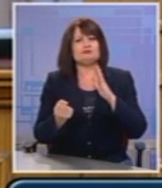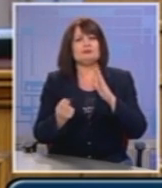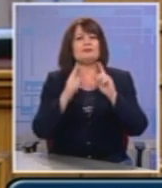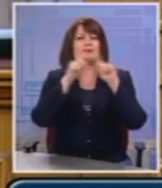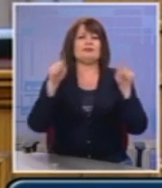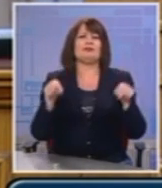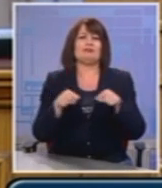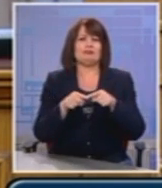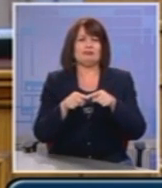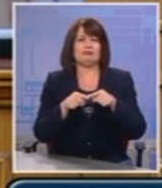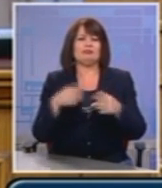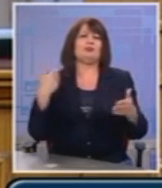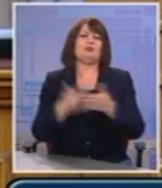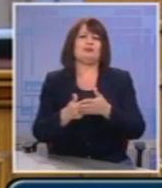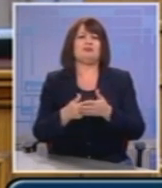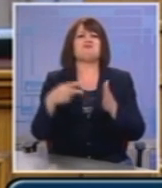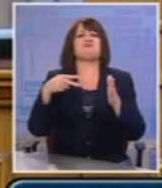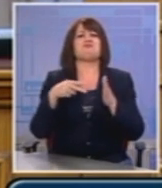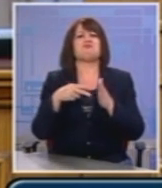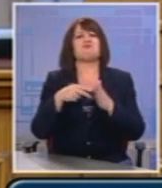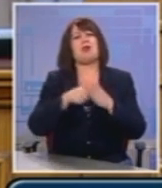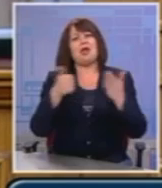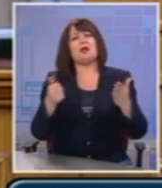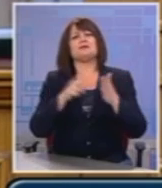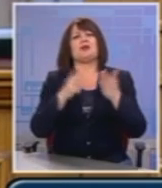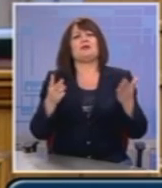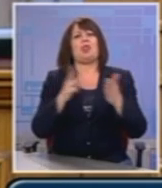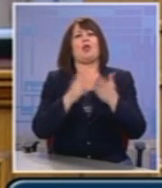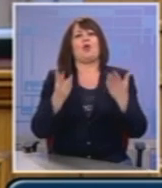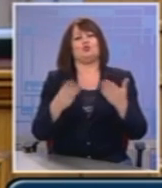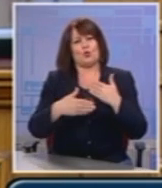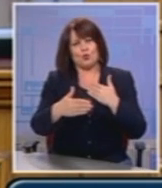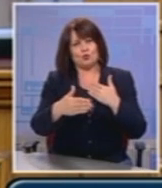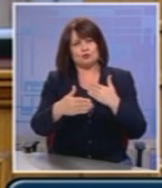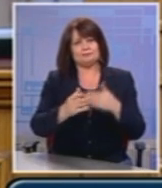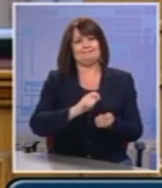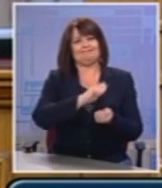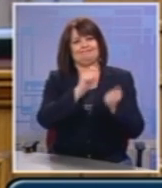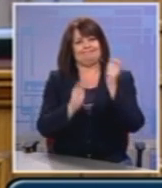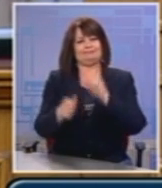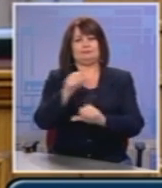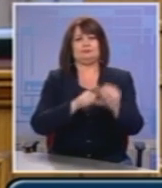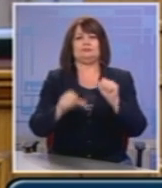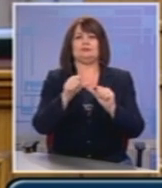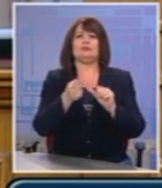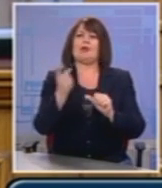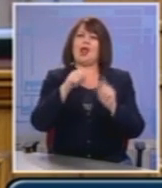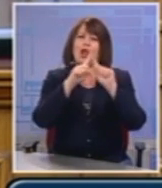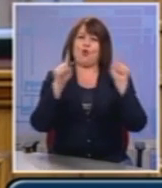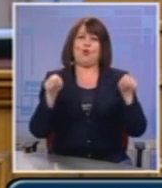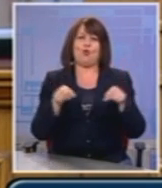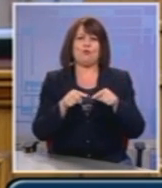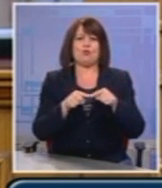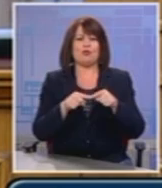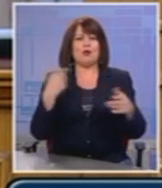ομόλογα λήξεως του 2016 1718 και και τα αντικατέστησαν με άλλα ομόλογα